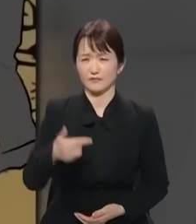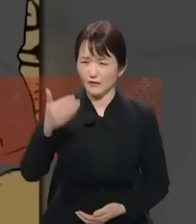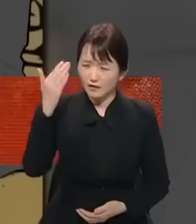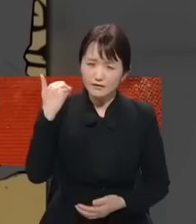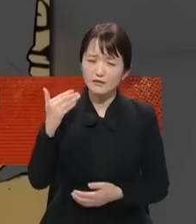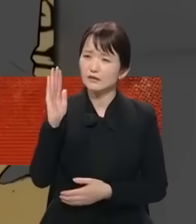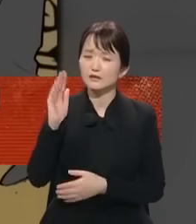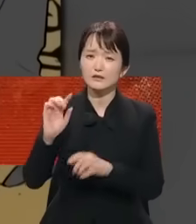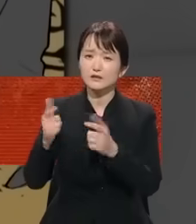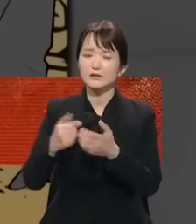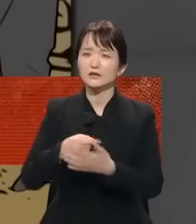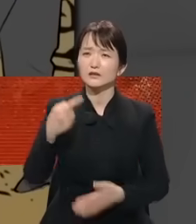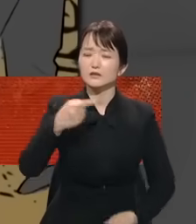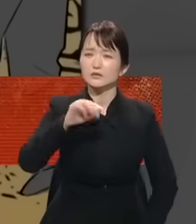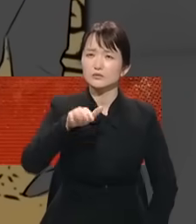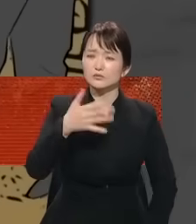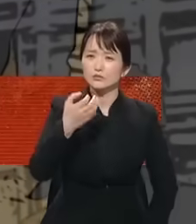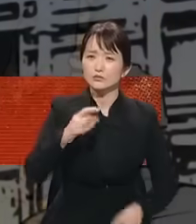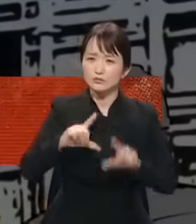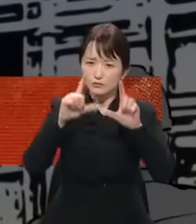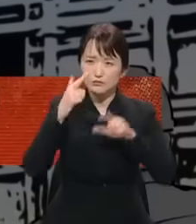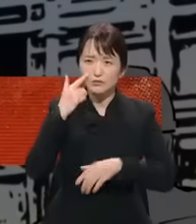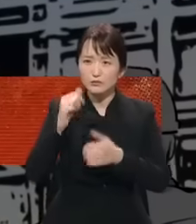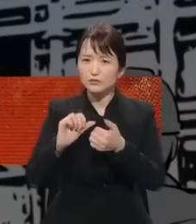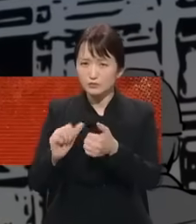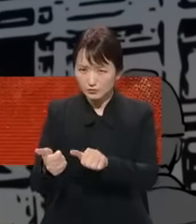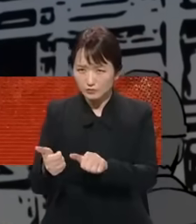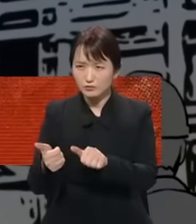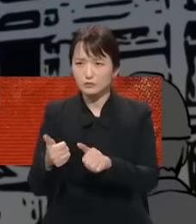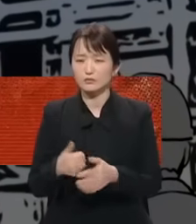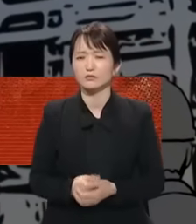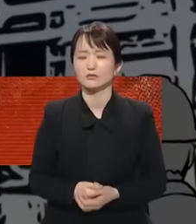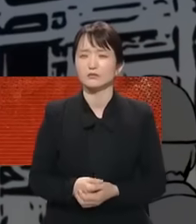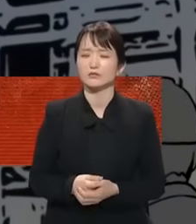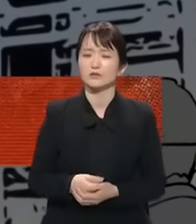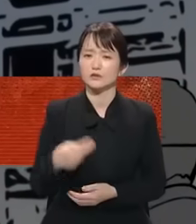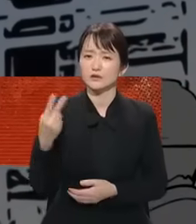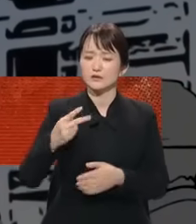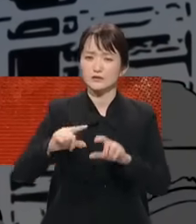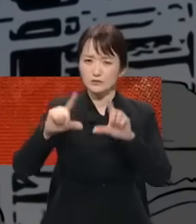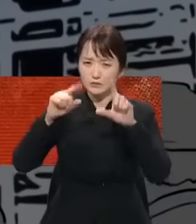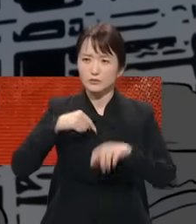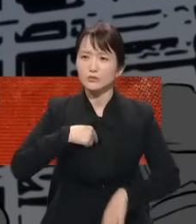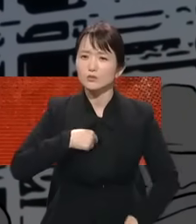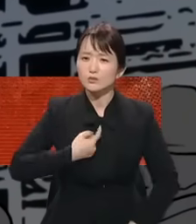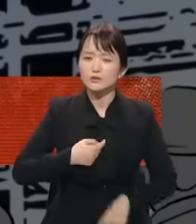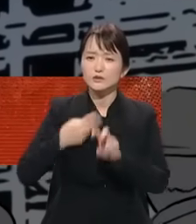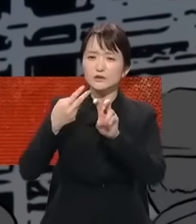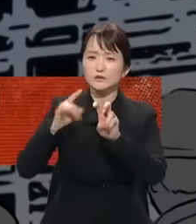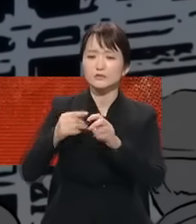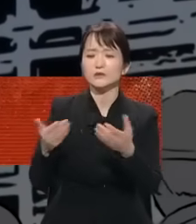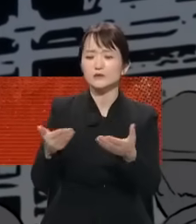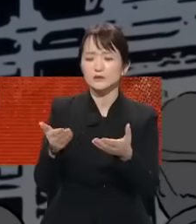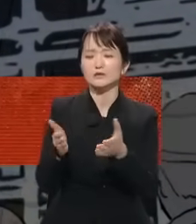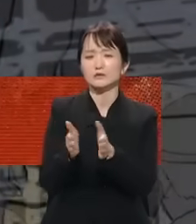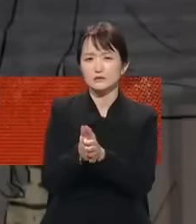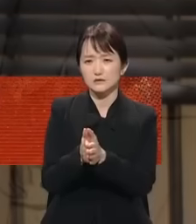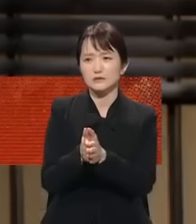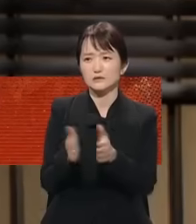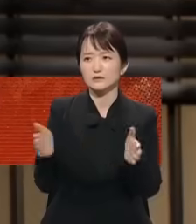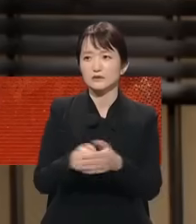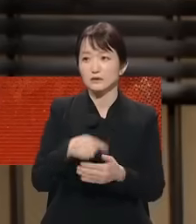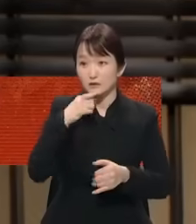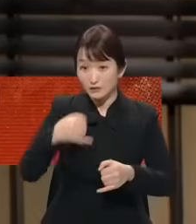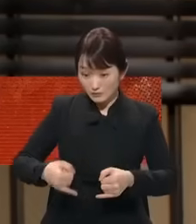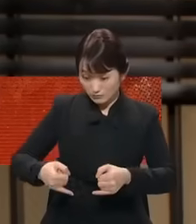아니고 그때가 99년에 아버님이 돌아가셨으니까 2000년대에 들어와서 혼자 20대 일을 시작을 했어요. 그 빚을